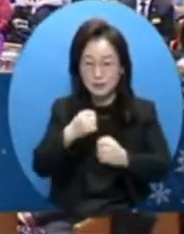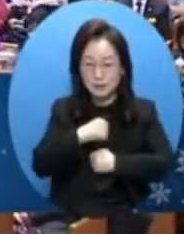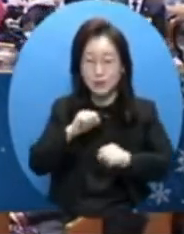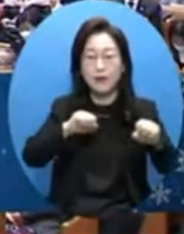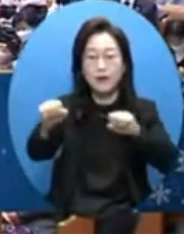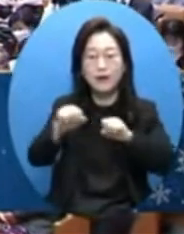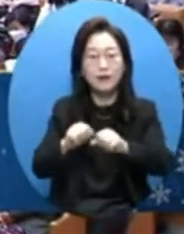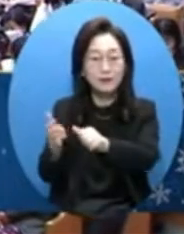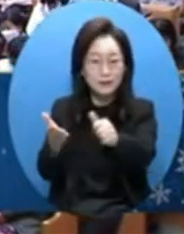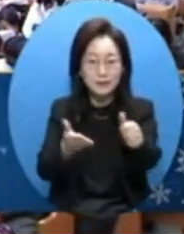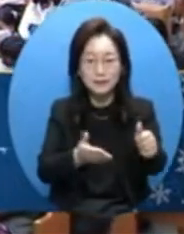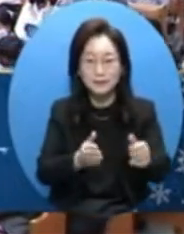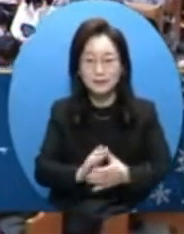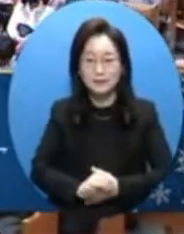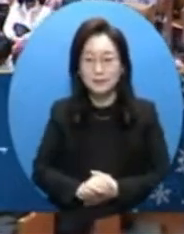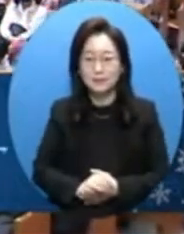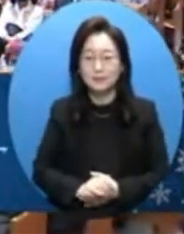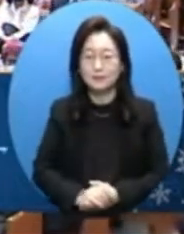행하라